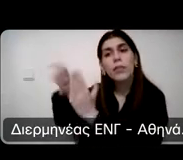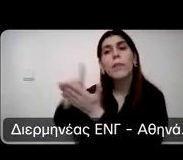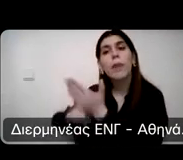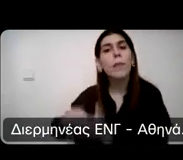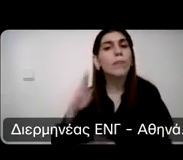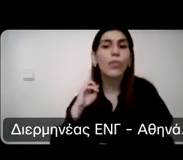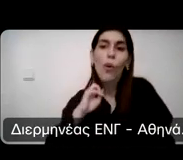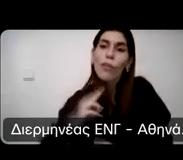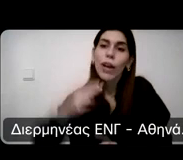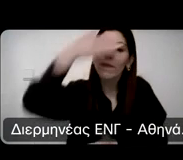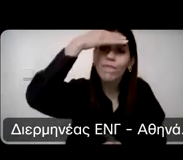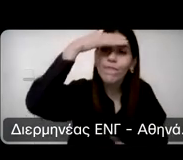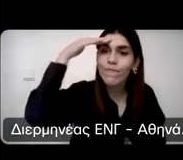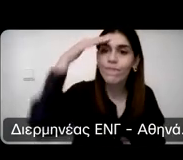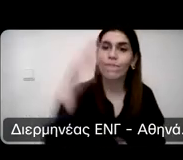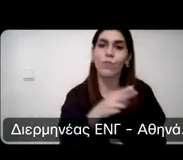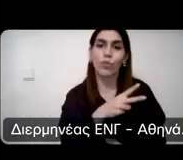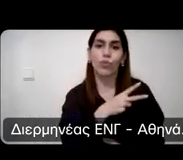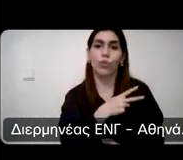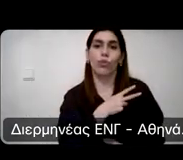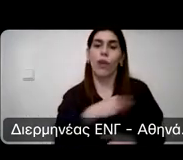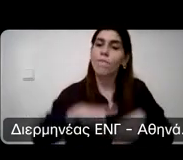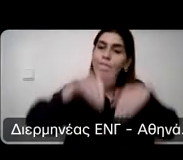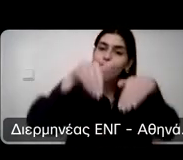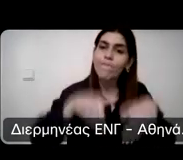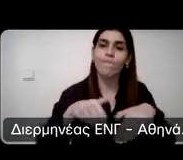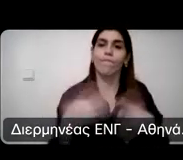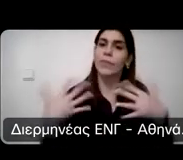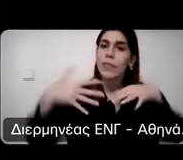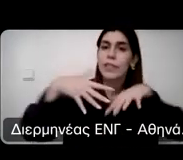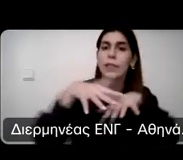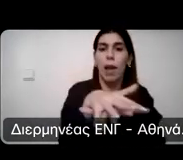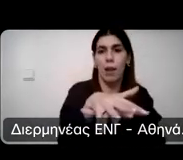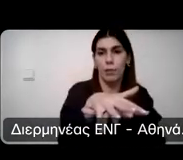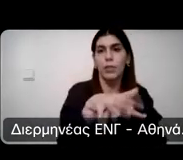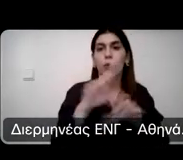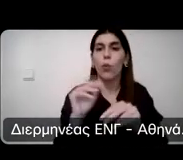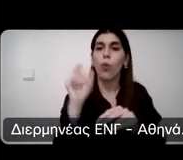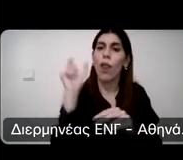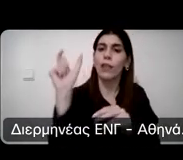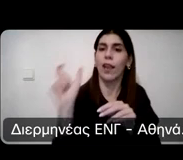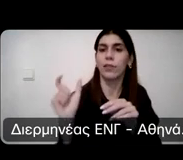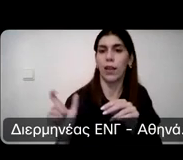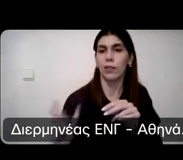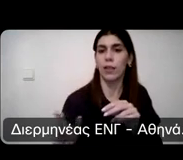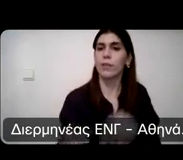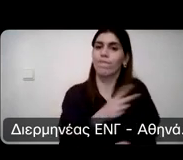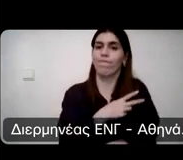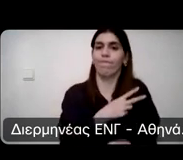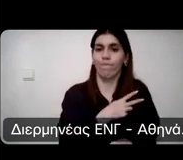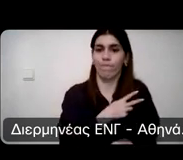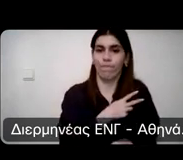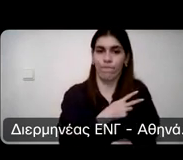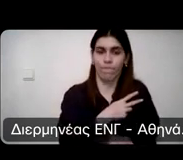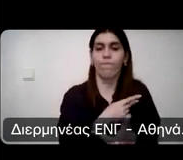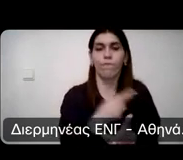στην καταλογογράφηση, για να εφαρμοστεί η συμπερίληψη στον τομέα της ορολογίας, λαμβάνοντας υπόψη την οπτική